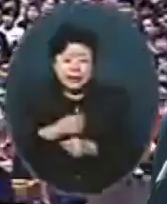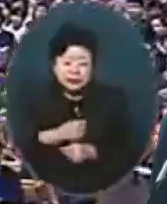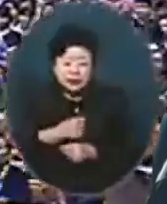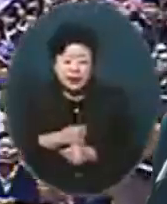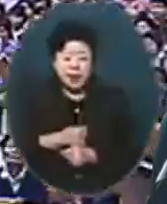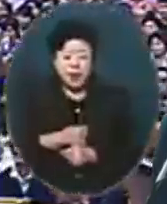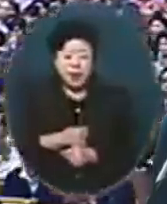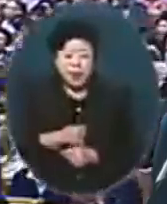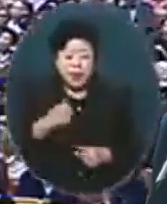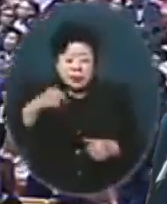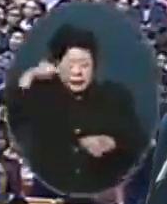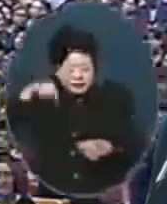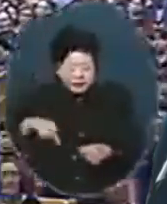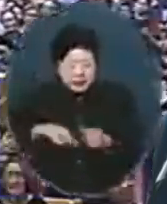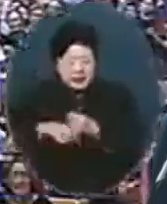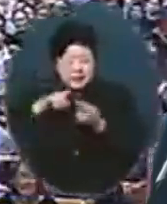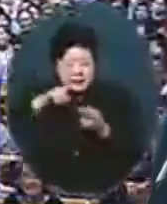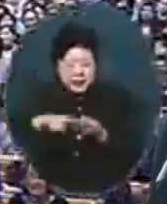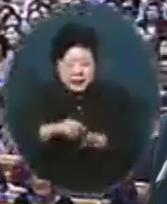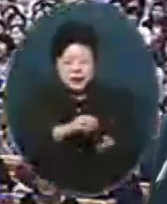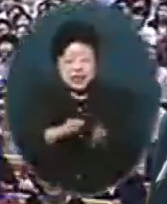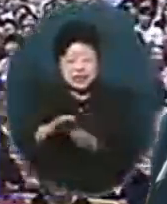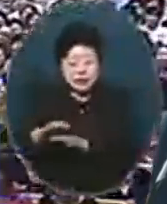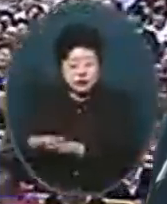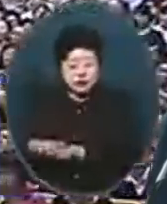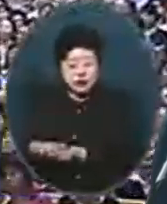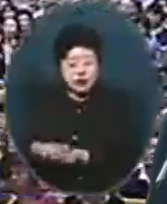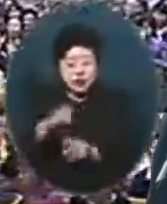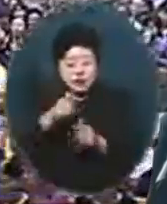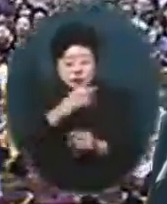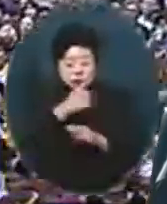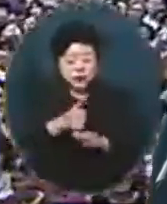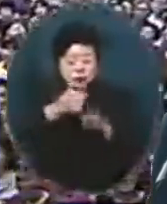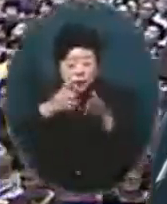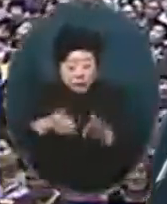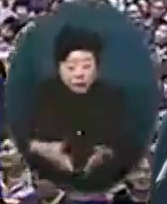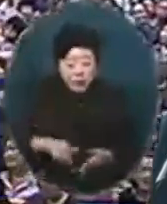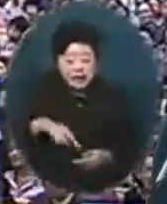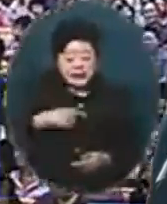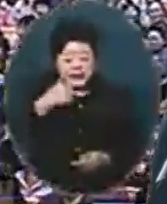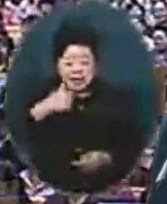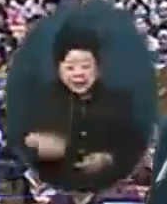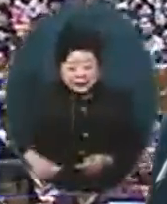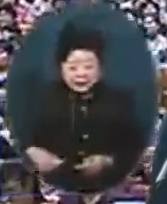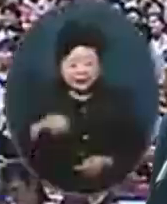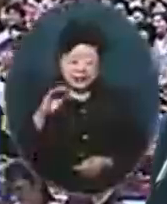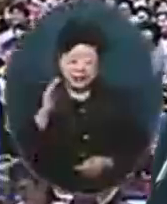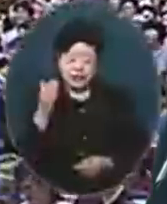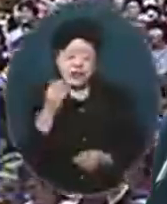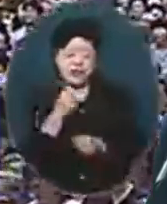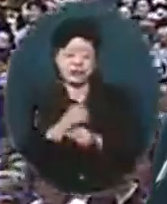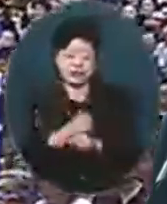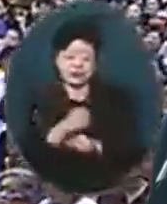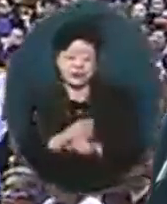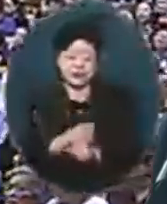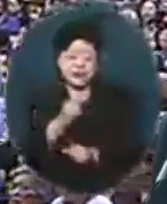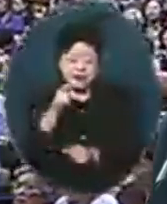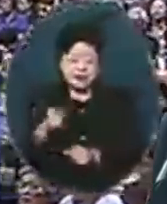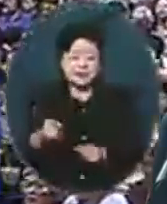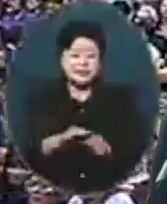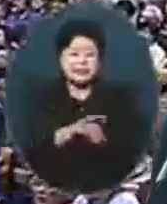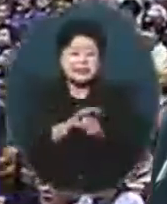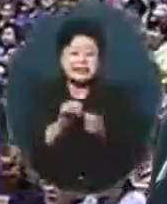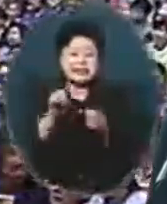하시려고 그 기쁘신 뜻대로 우리를 예정하사 예수 그리스도로 말미암아 자기의 아들들이 되게 하셨으니 이는